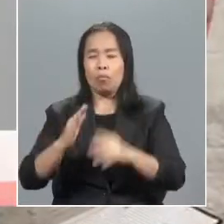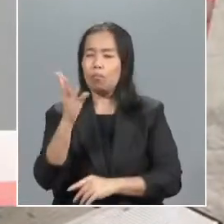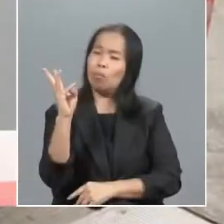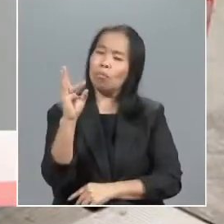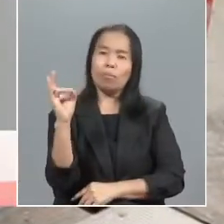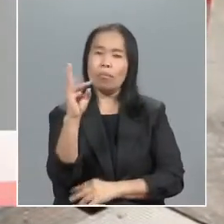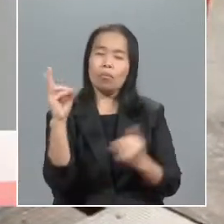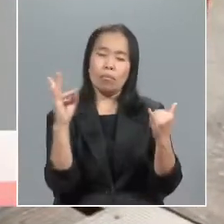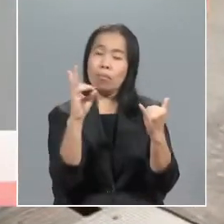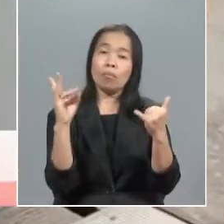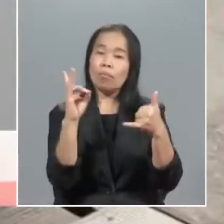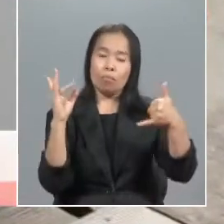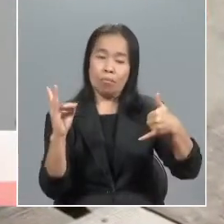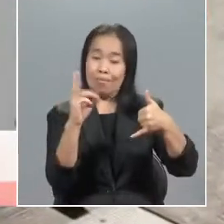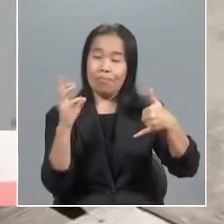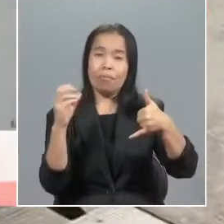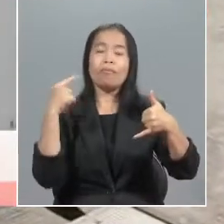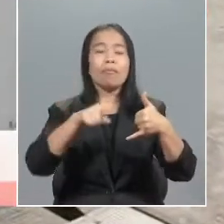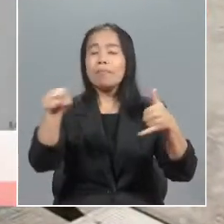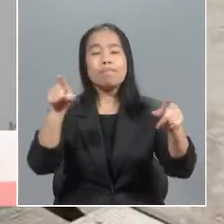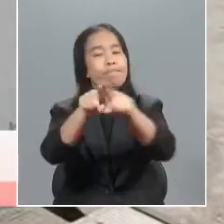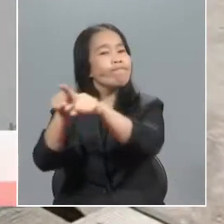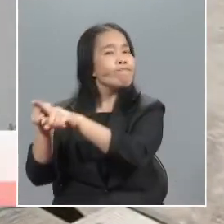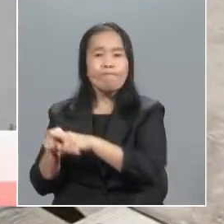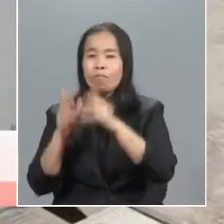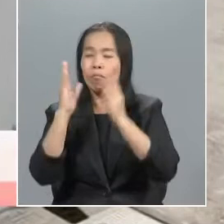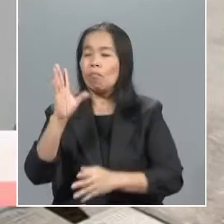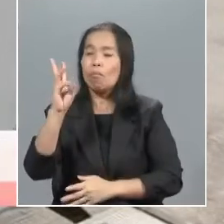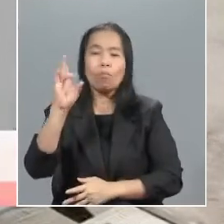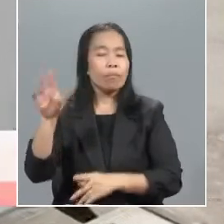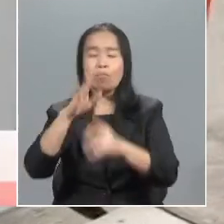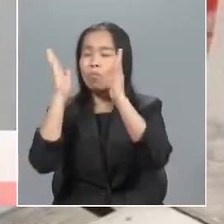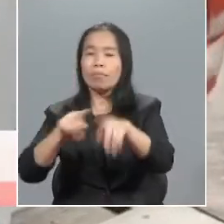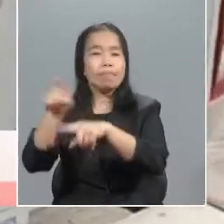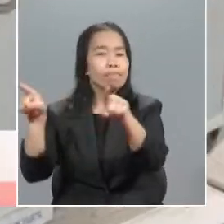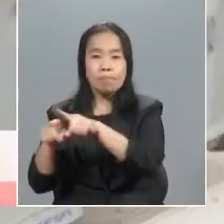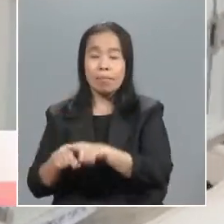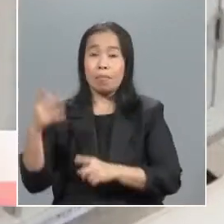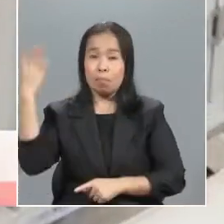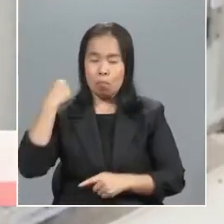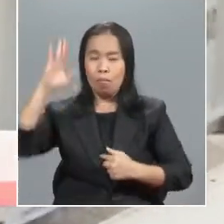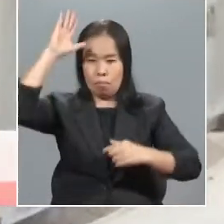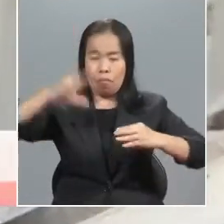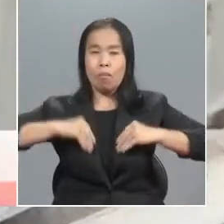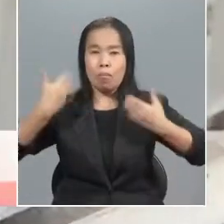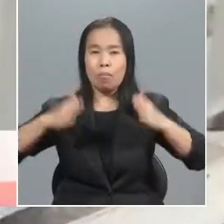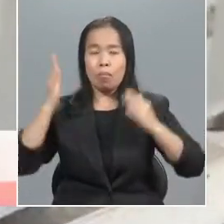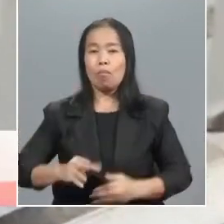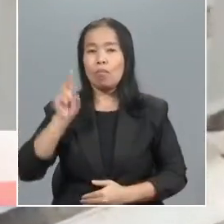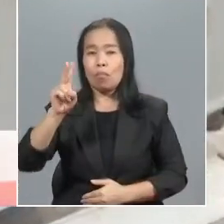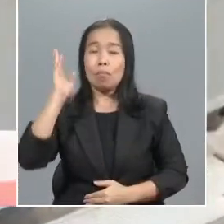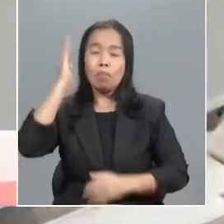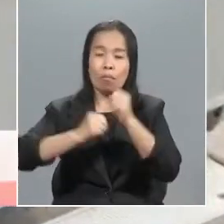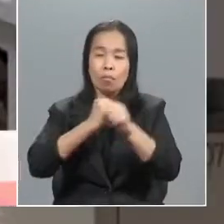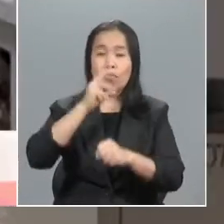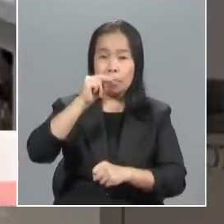นจะถูกแจ้งข้อหาเหมือนกับในตั้มทั้งหมดนะคะเมื่อวานนี้มอบตัวแล้ว2คนเป็นผู้ชายอายุ30ปีกับ